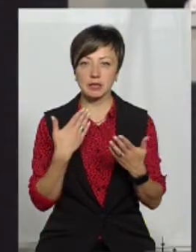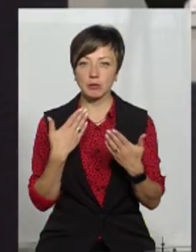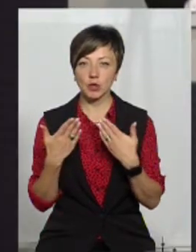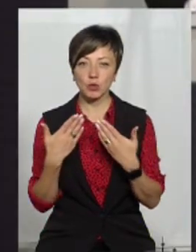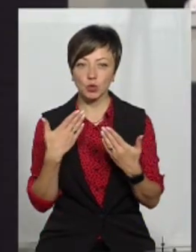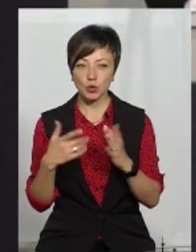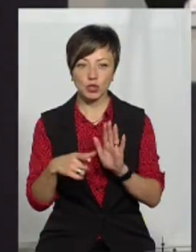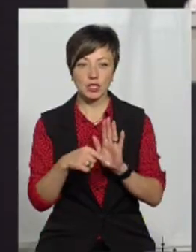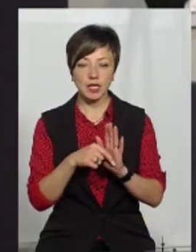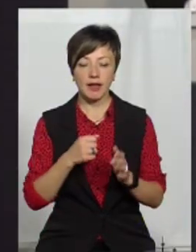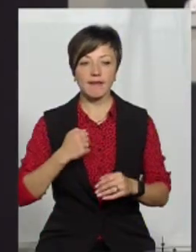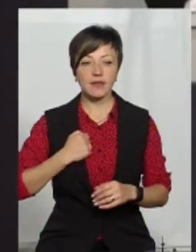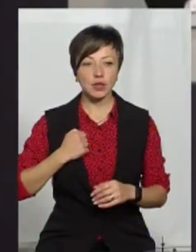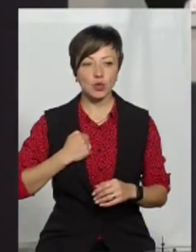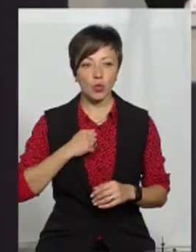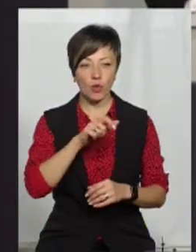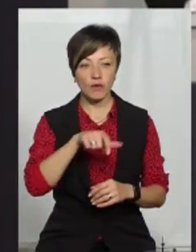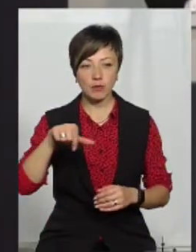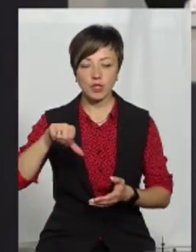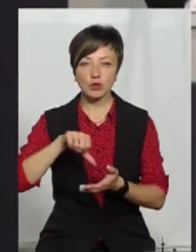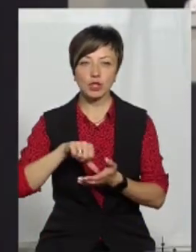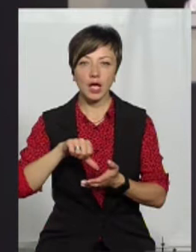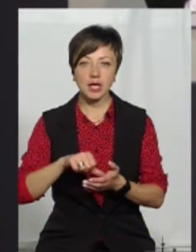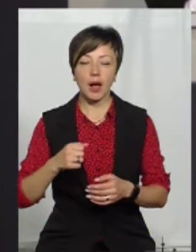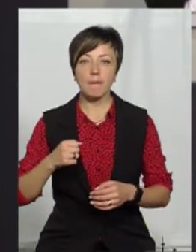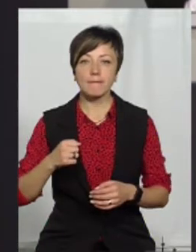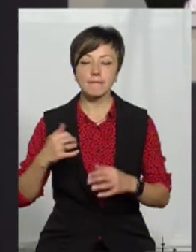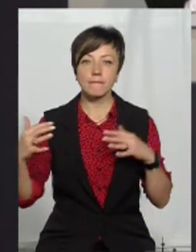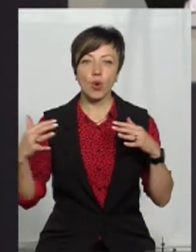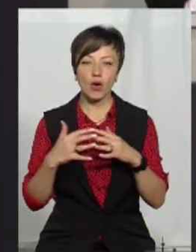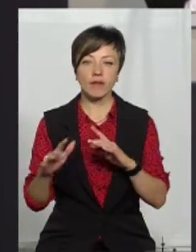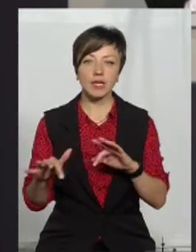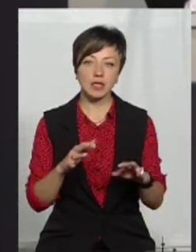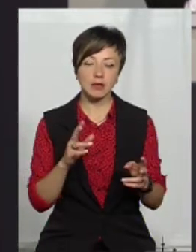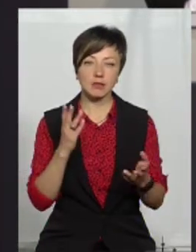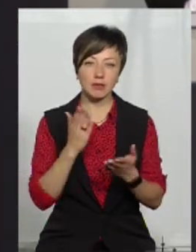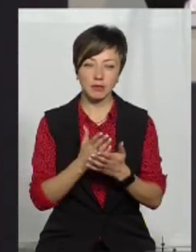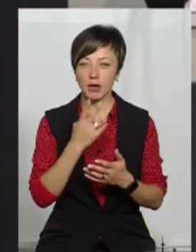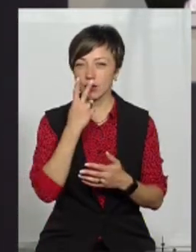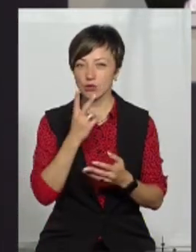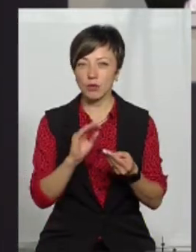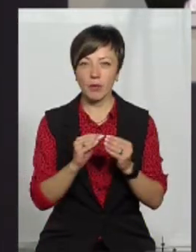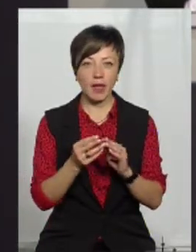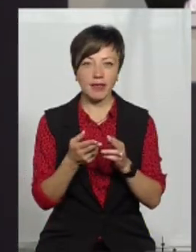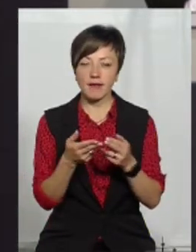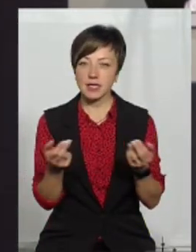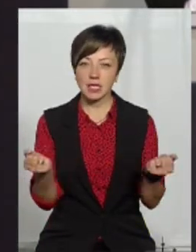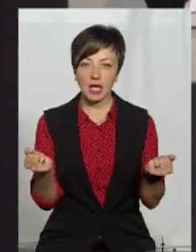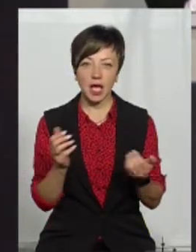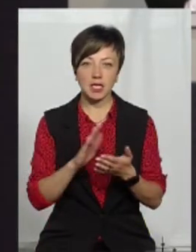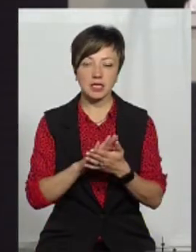спілкуючись з військовими, з учасниками бойових дій, зустрічаюся з тою проблемою там невизнання